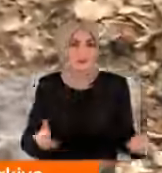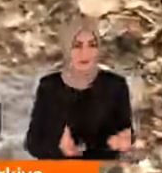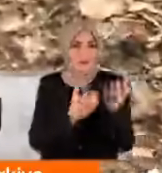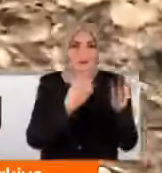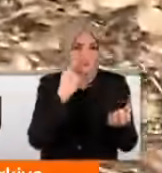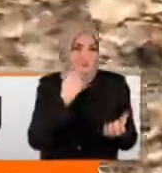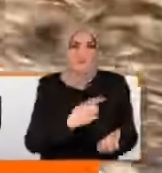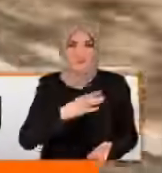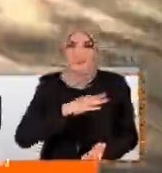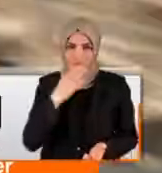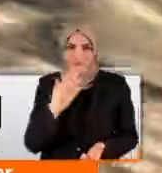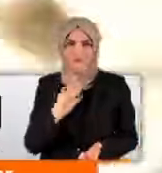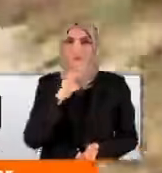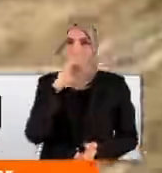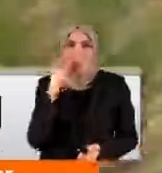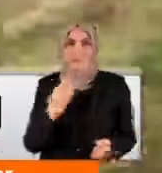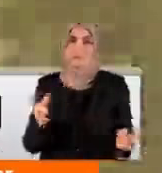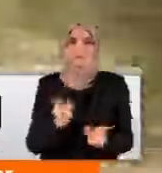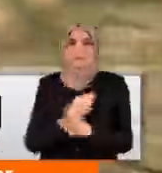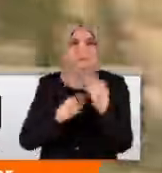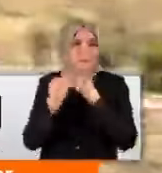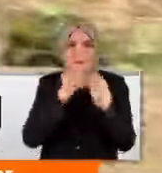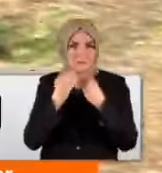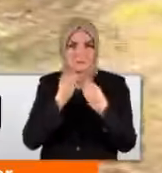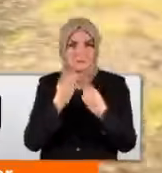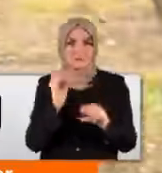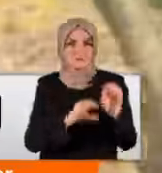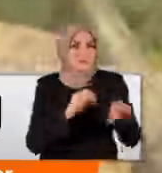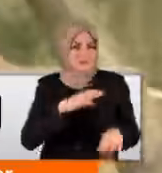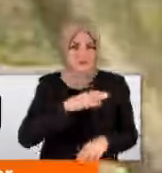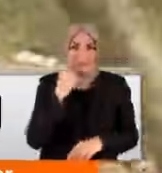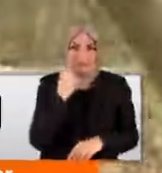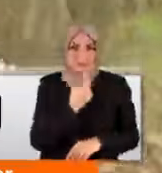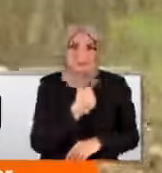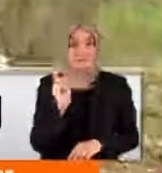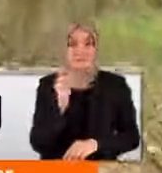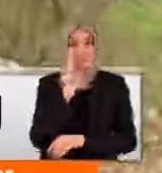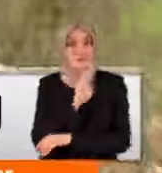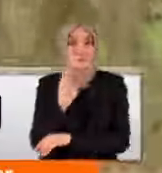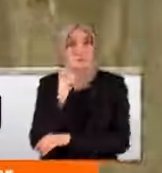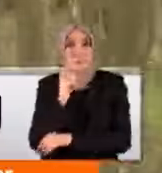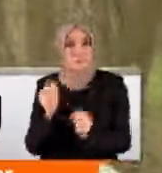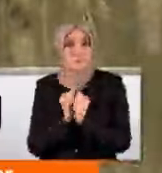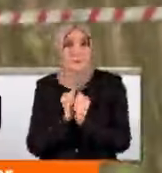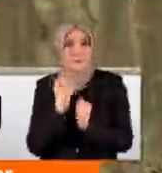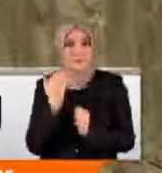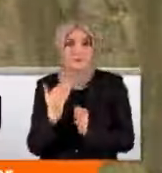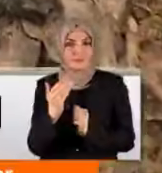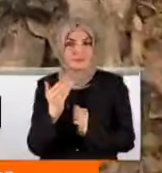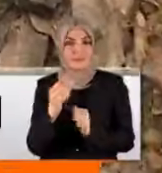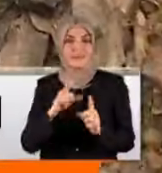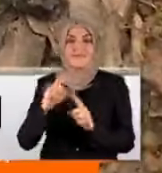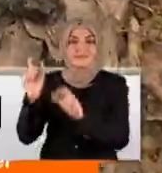yetmiyor yenilen domatesler ve bir ilginç görüntüde beraber hep birlikte bakacağız işte definecilerin